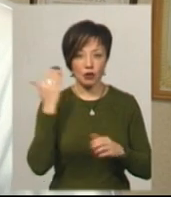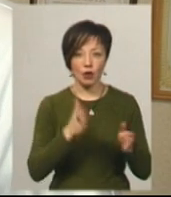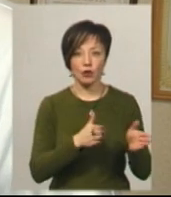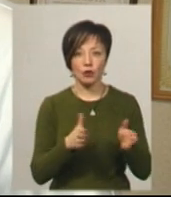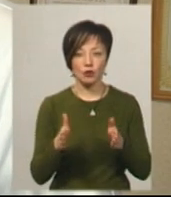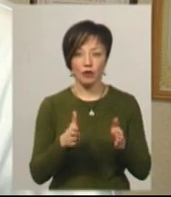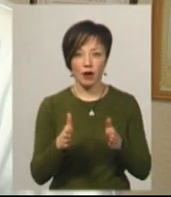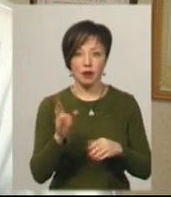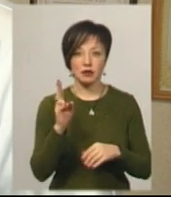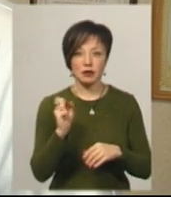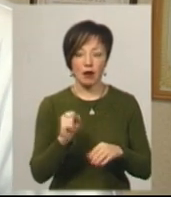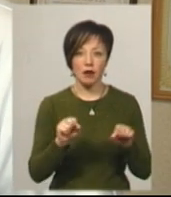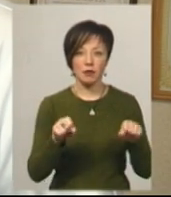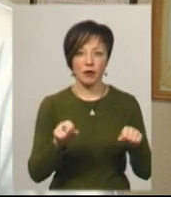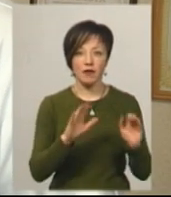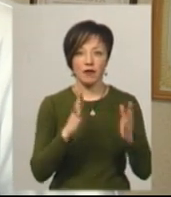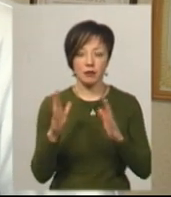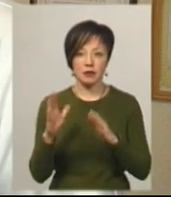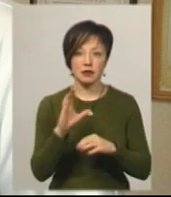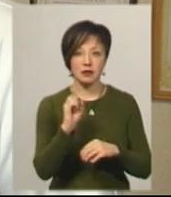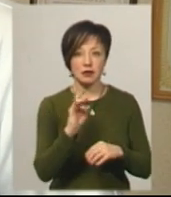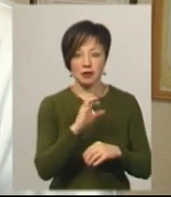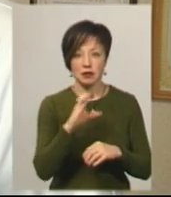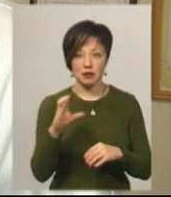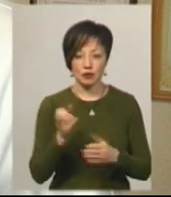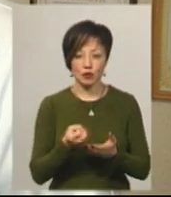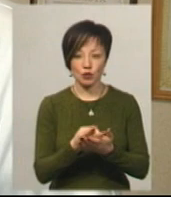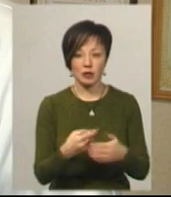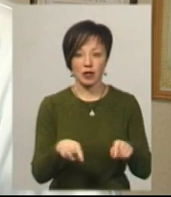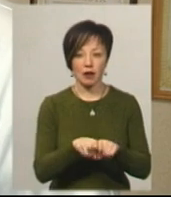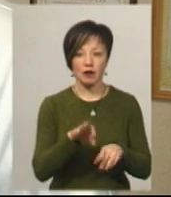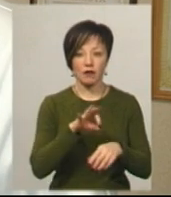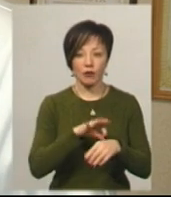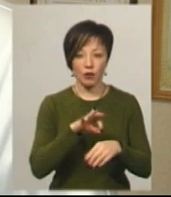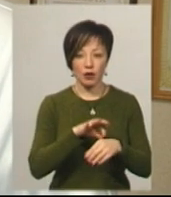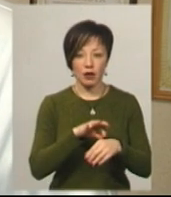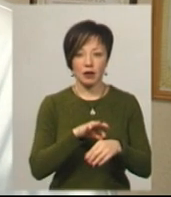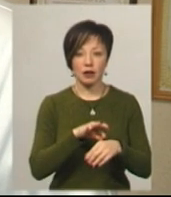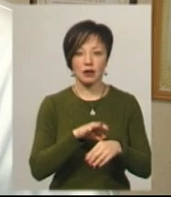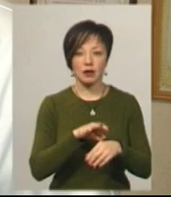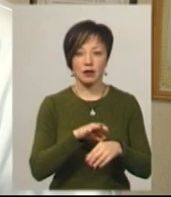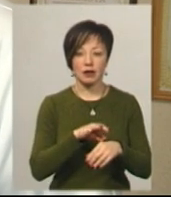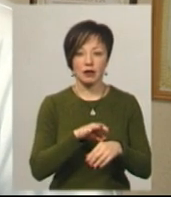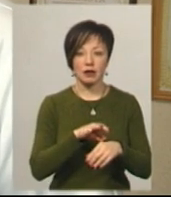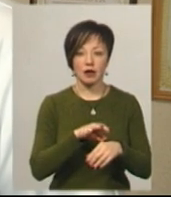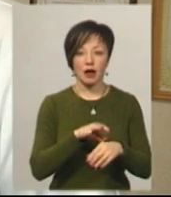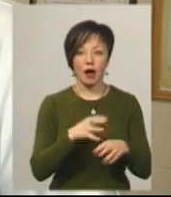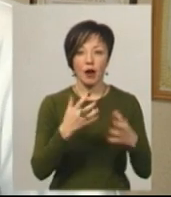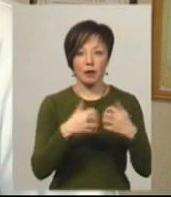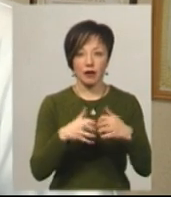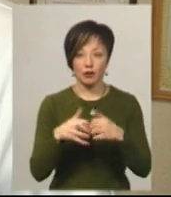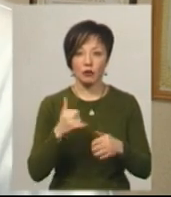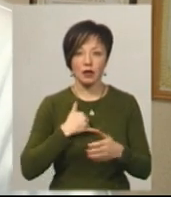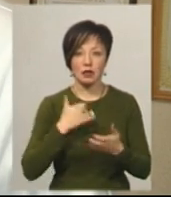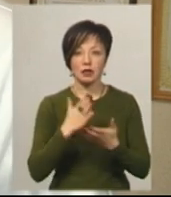на ймовірні випадки SARS-у, поступлення таких хворих. І в нас бокс з киснем, з дихальною апаратурою. У